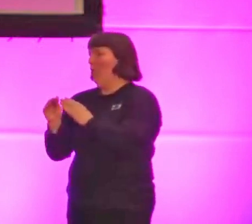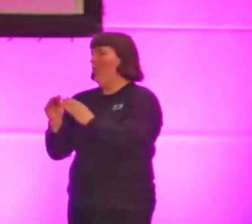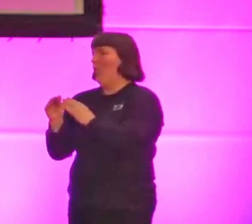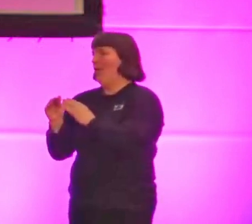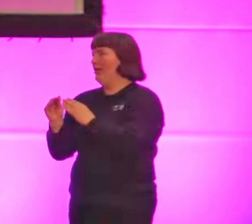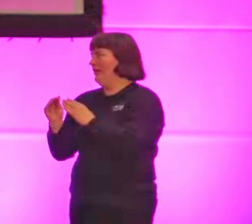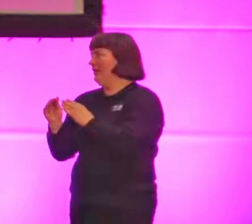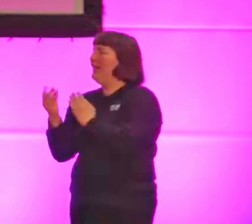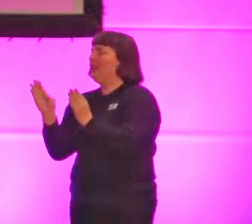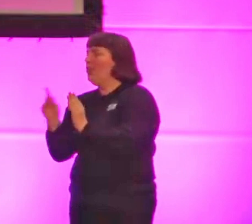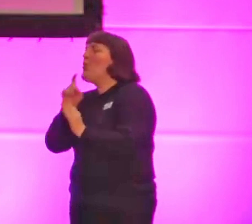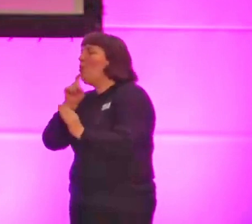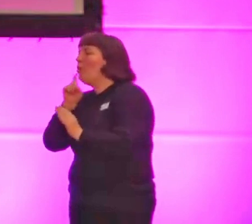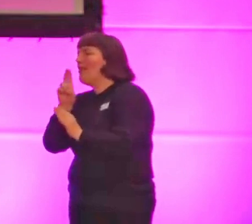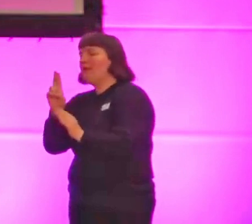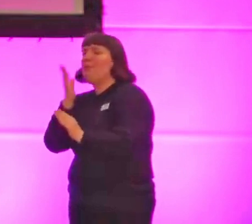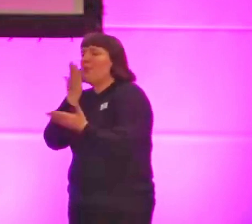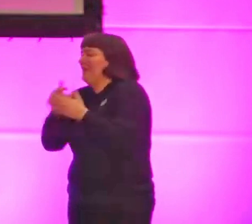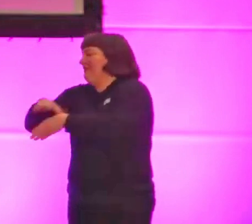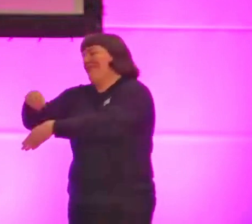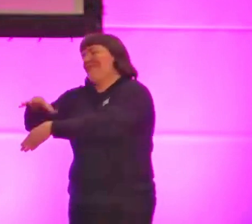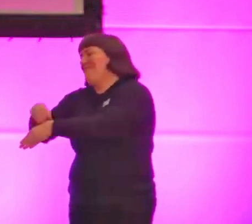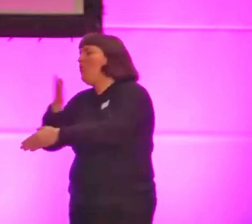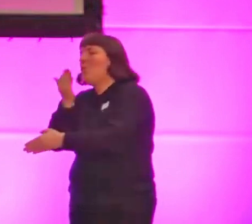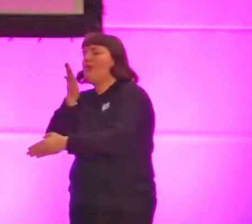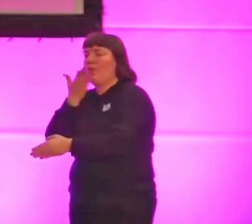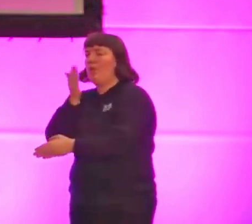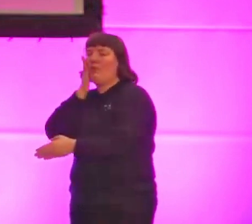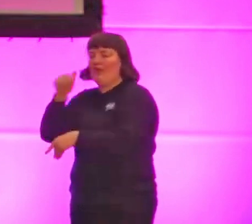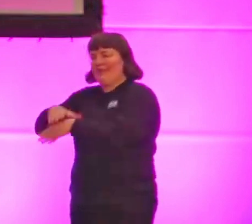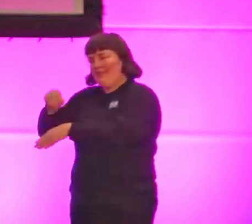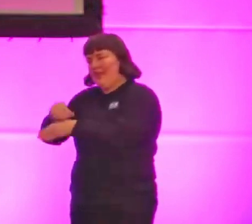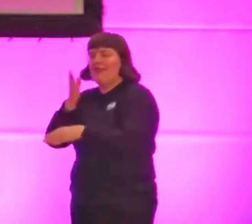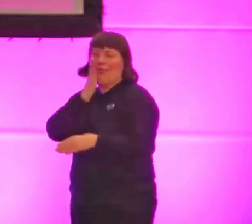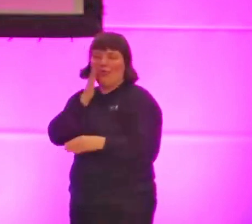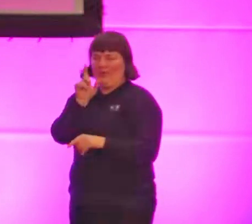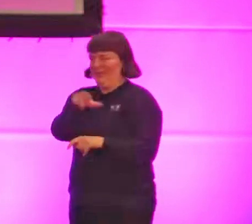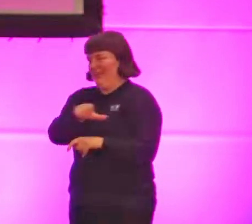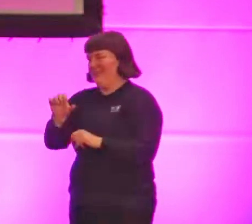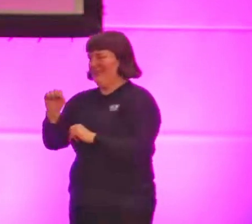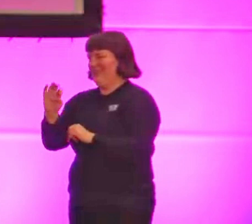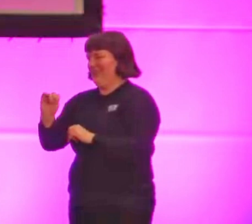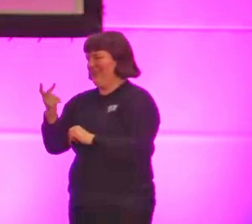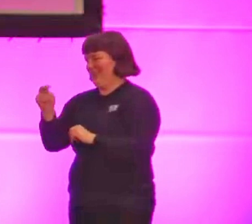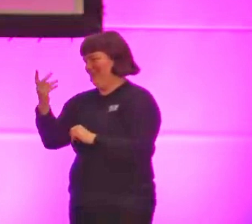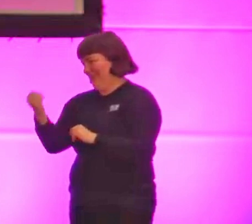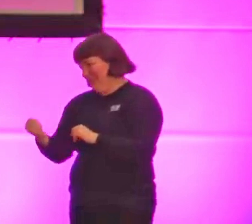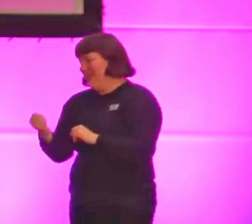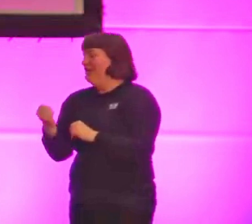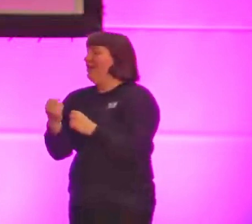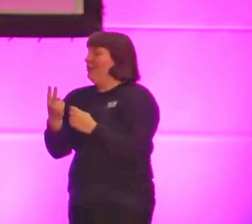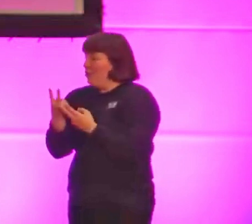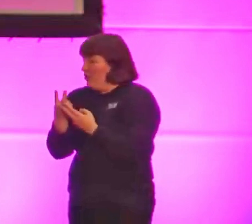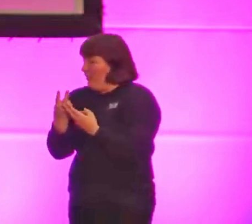Han var vid åtalet inte heller bosatt i Sverige. Han har inte varit bosatt i Sverige, han är bosatt i Genève. Så frågan om Sverige hade